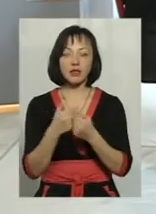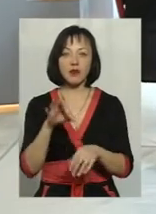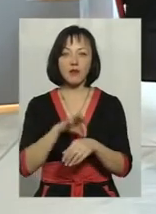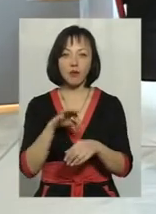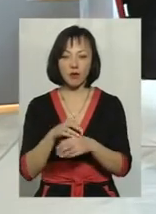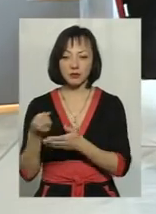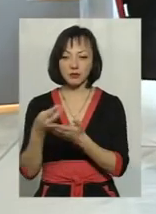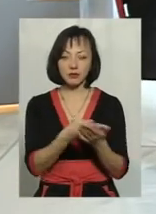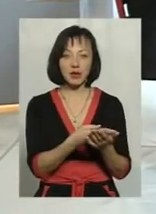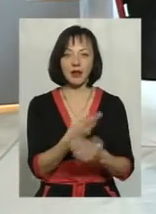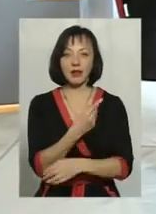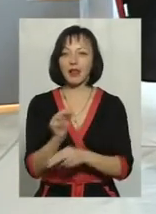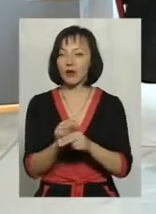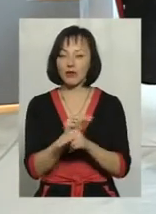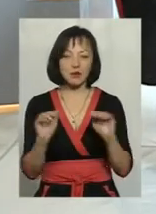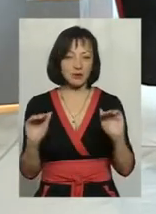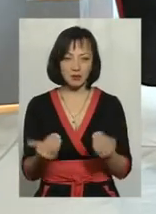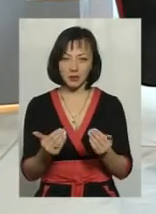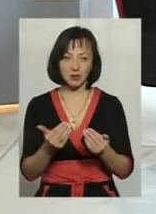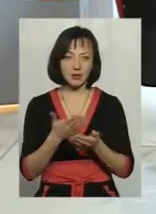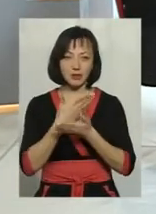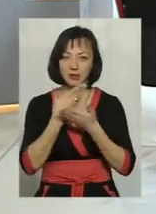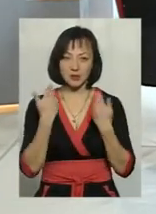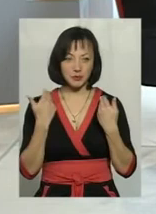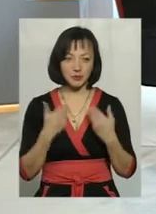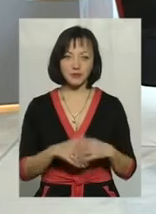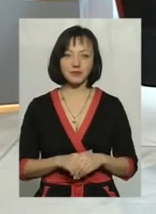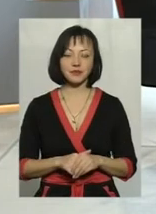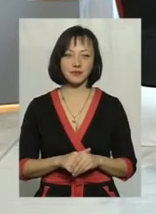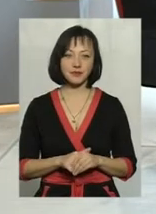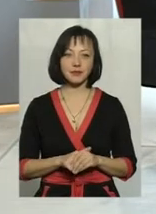поступають в нас на лікування, не зменшується. Не зменшується. Не зменшується.